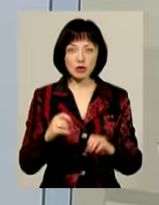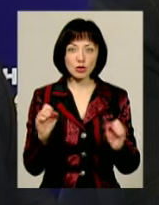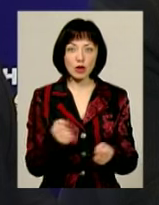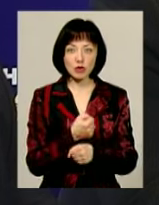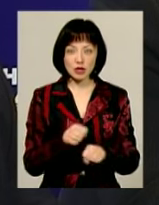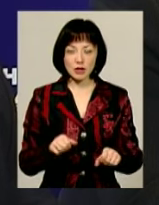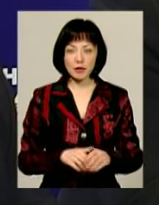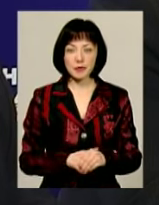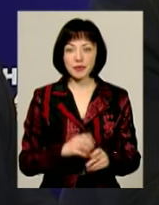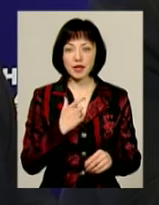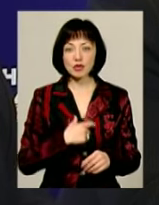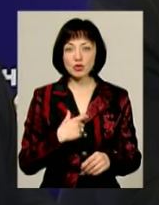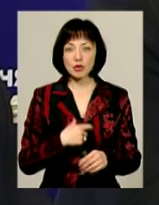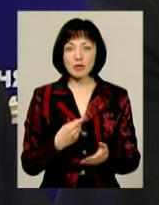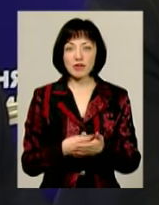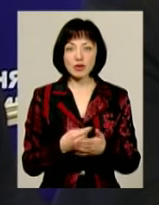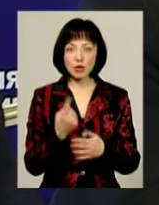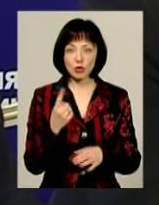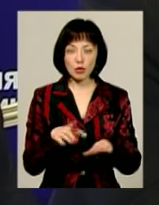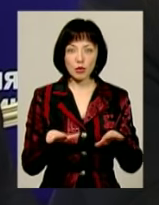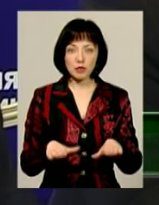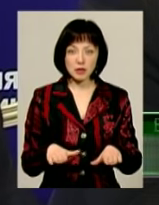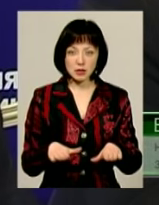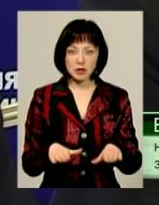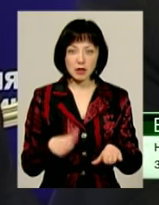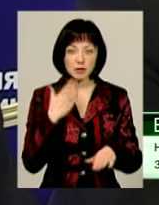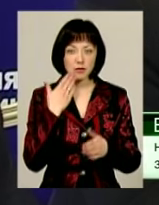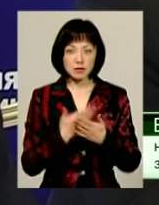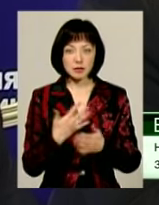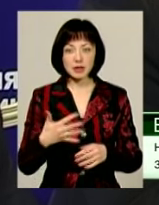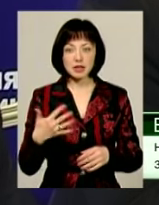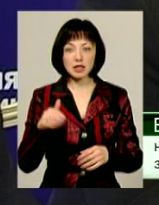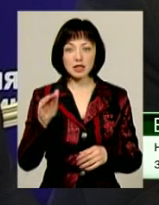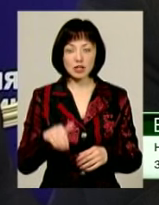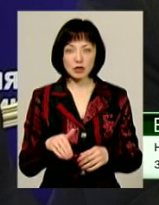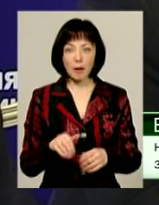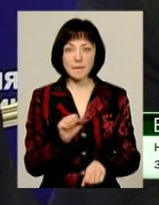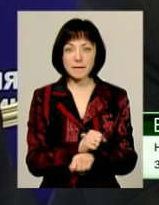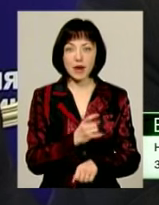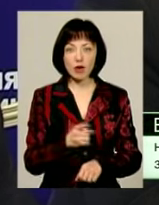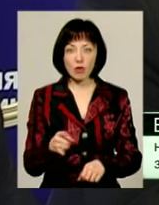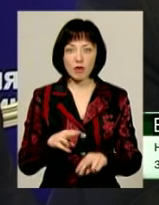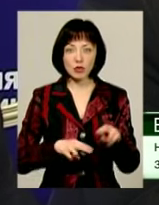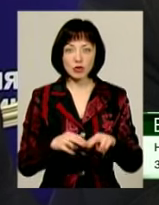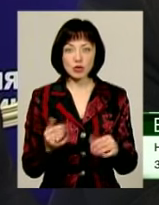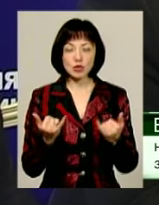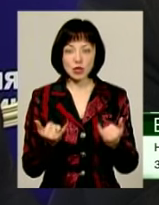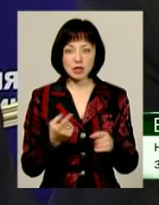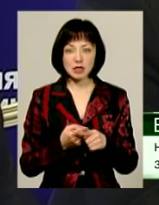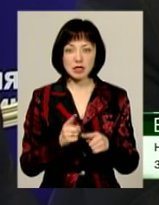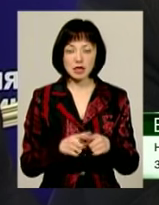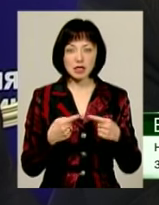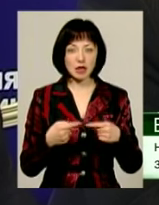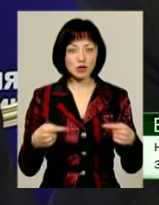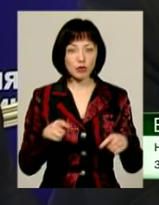неможливо. Собівартість одного паркомісця на даний час орієнтовно десь 50 тисяч. Чому? Тому що парковка будується сучасно, це сучасні